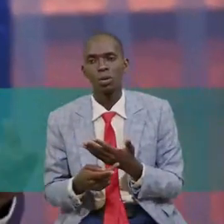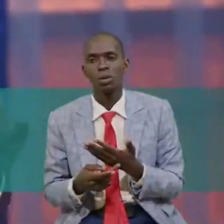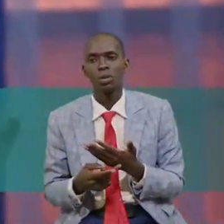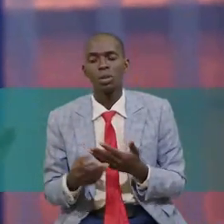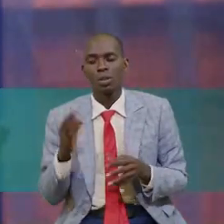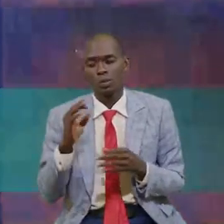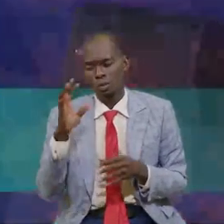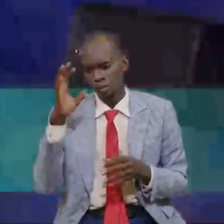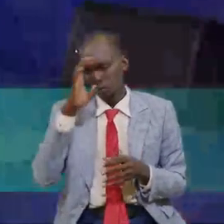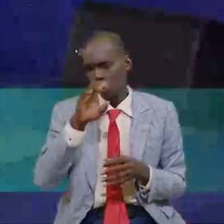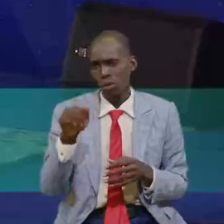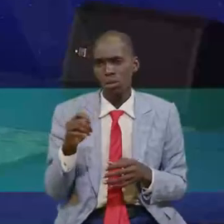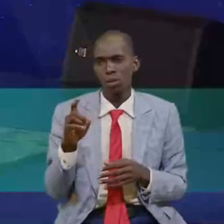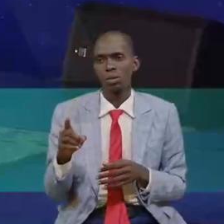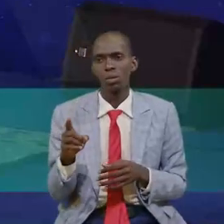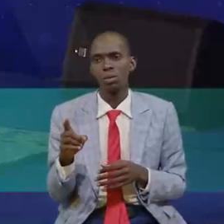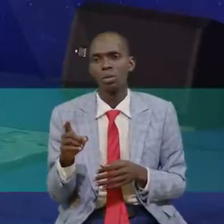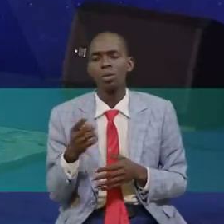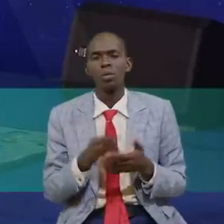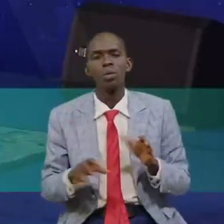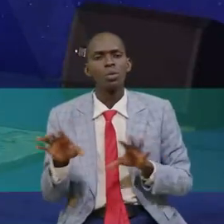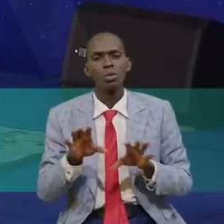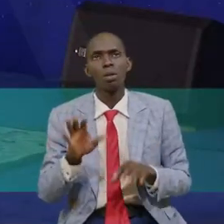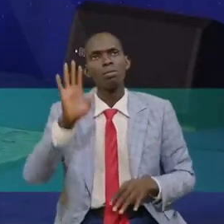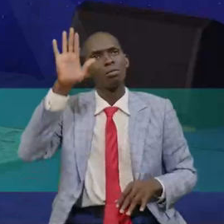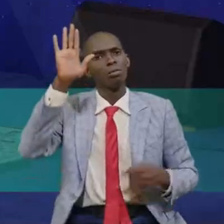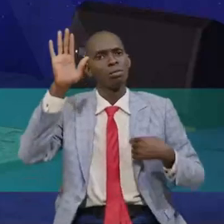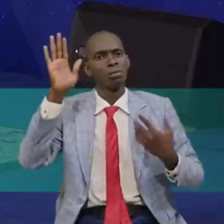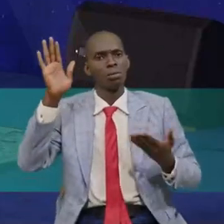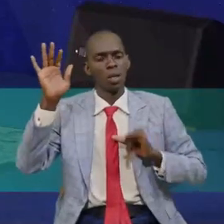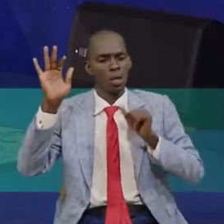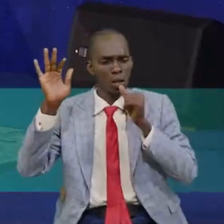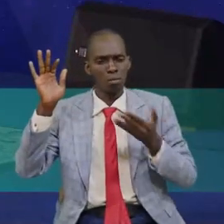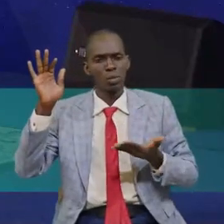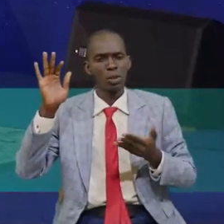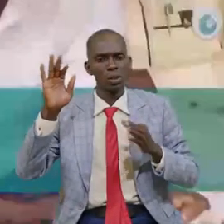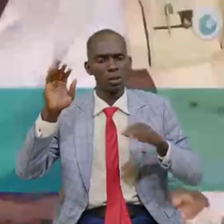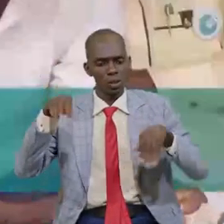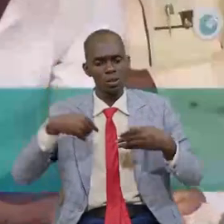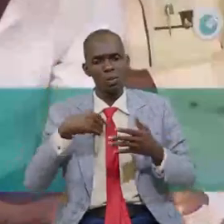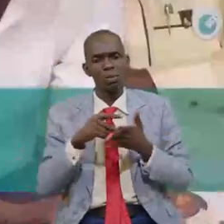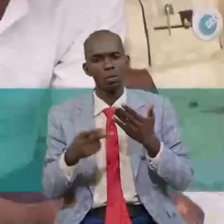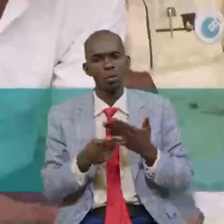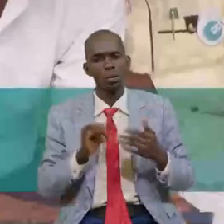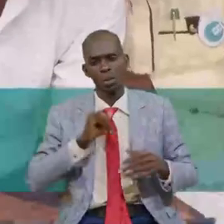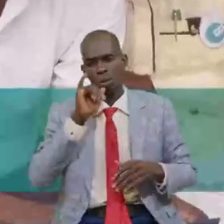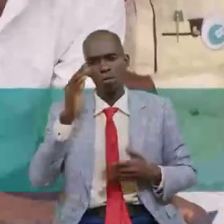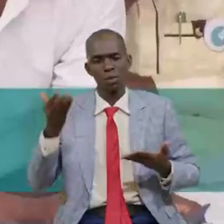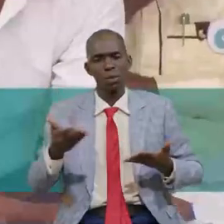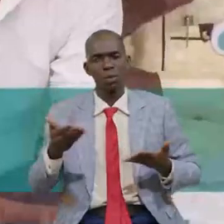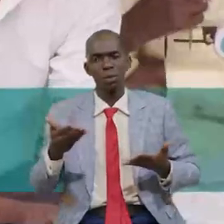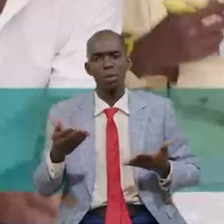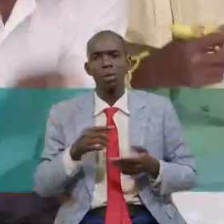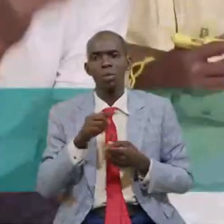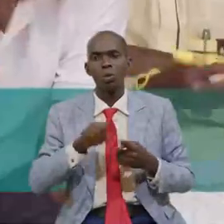Si on a raté quelqu'un, on a sauté quelqu'un, tu lèves ta main et je suis là. Est-ce que tu es là? Quand